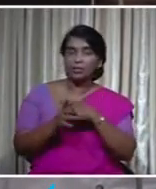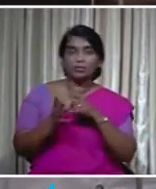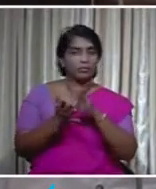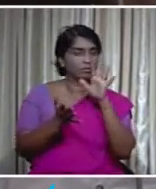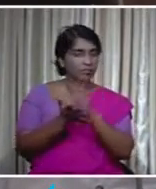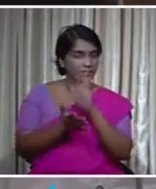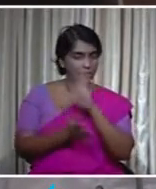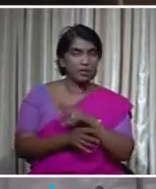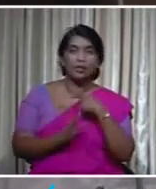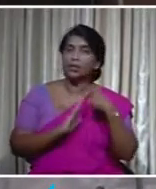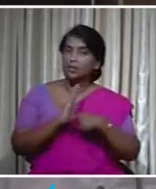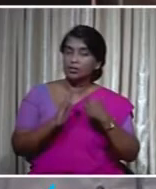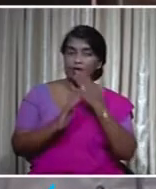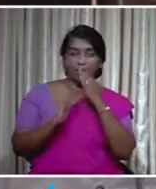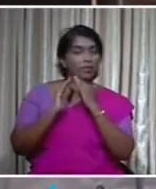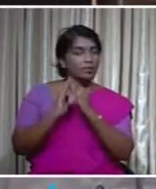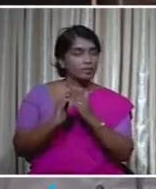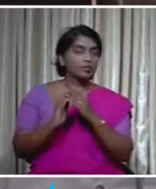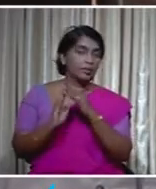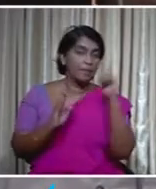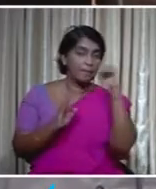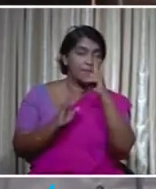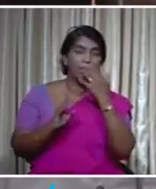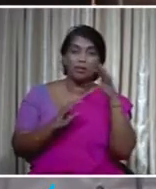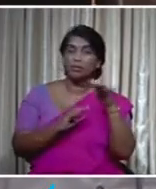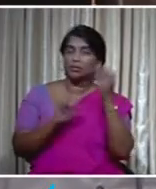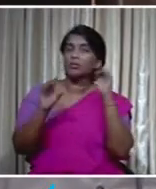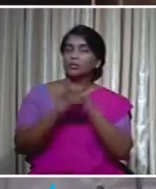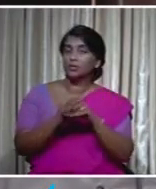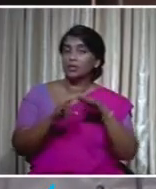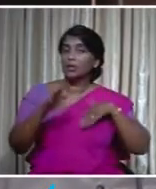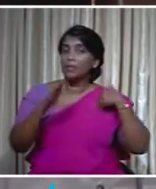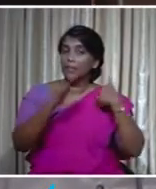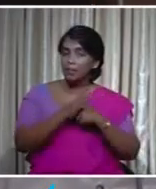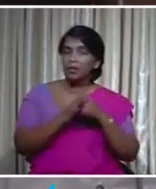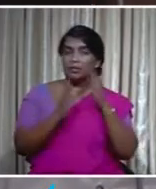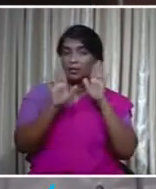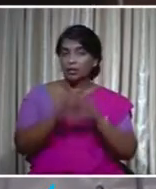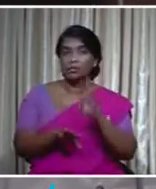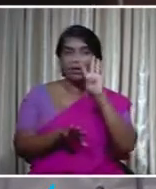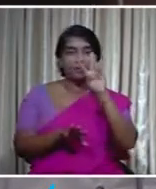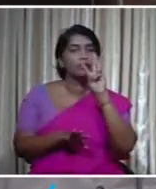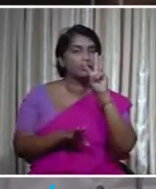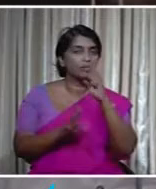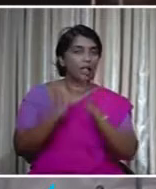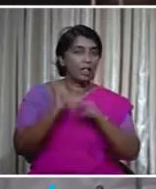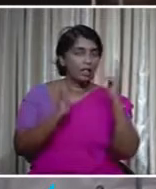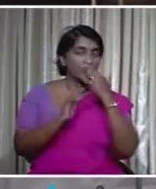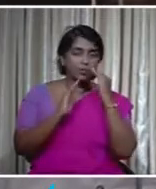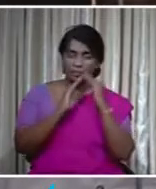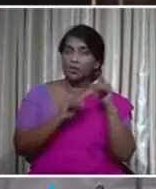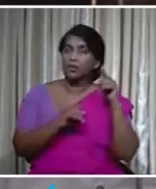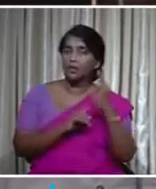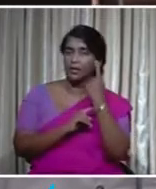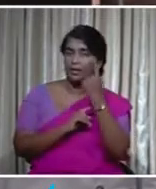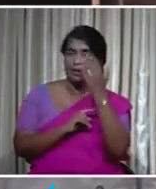அதிபர் சேவை ஒன்றை சேர்ந்தவர்கள் 43 பாடசாலைகளில் அதிபராக இருக்கலாம். இதிலே எந்த ஒரு தமிழ் பாடசாலையும் இடம்பெறவில்லை என்பதை